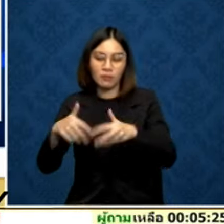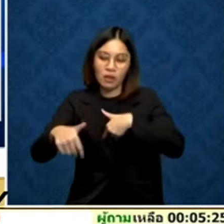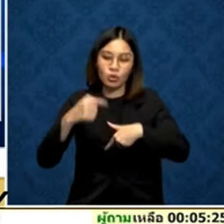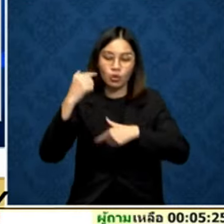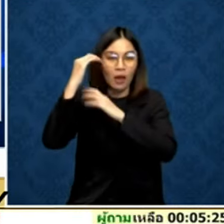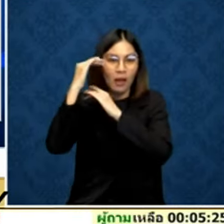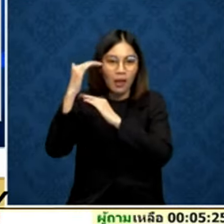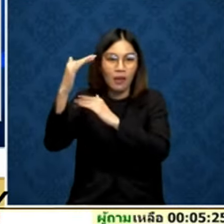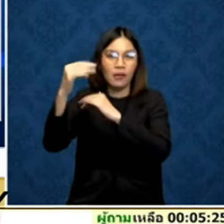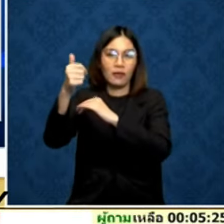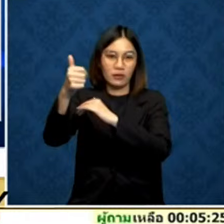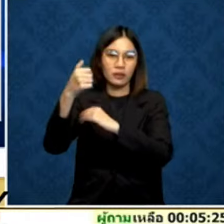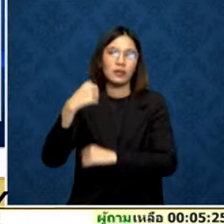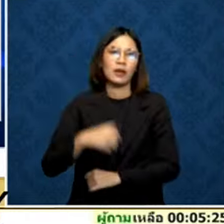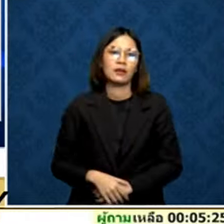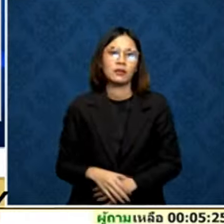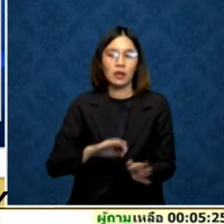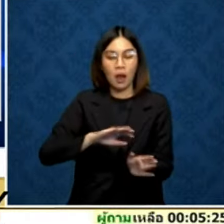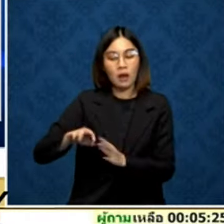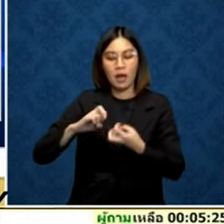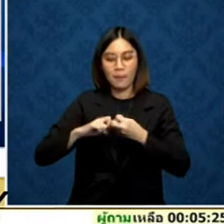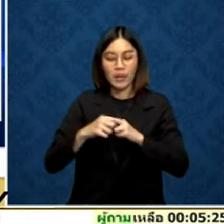กเรื่องหนึ่งซึ่งจริงๆเป็นเรื่องของปัญหาสังคมอ่ะแต่ว่